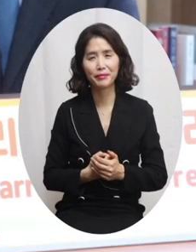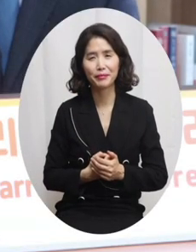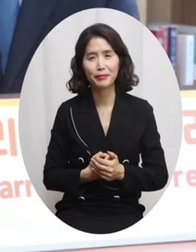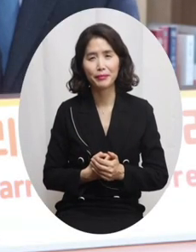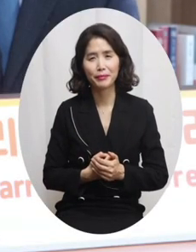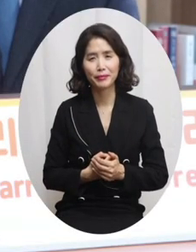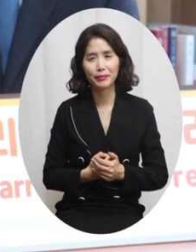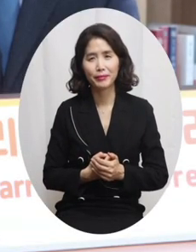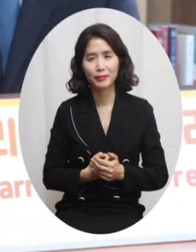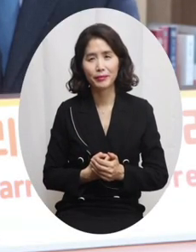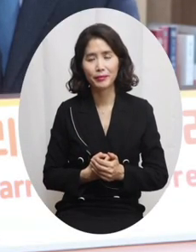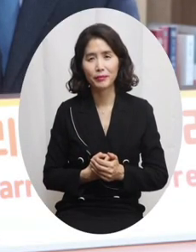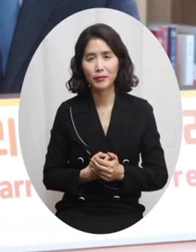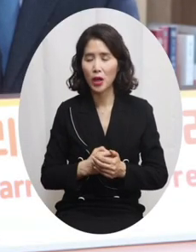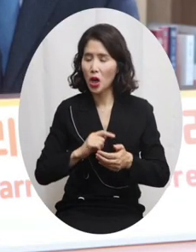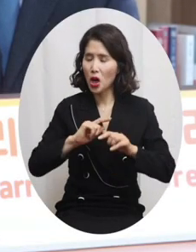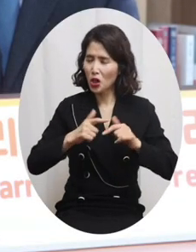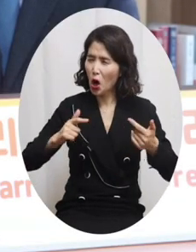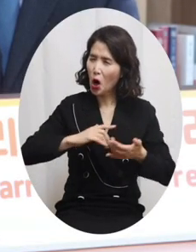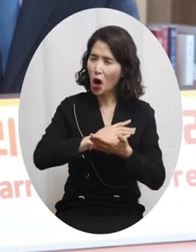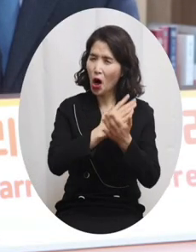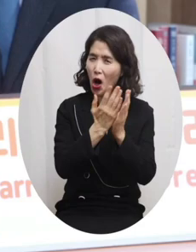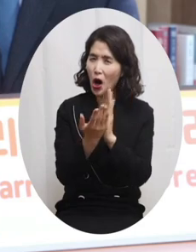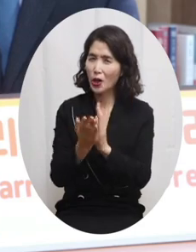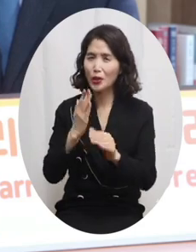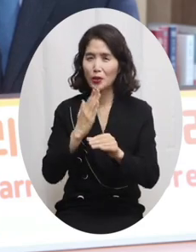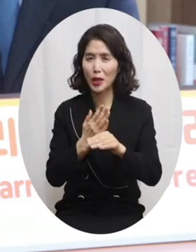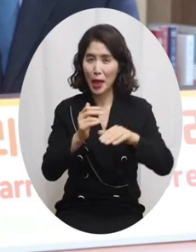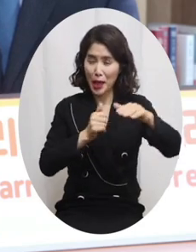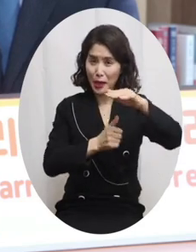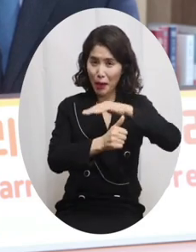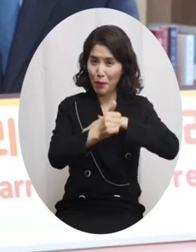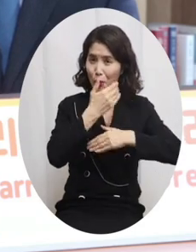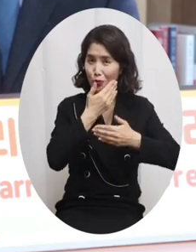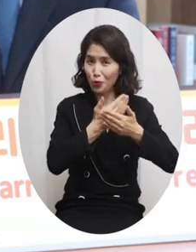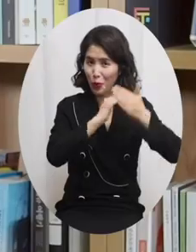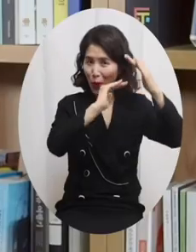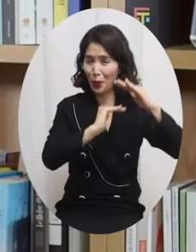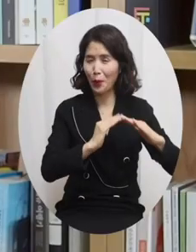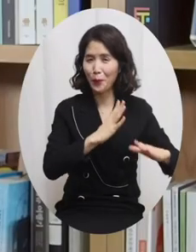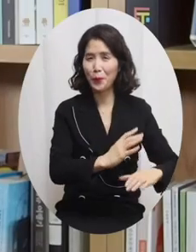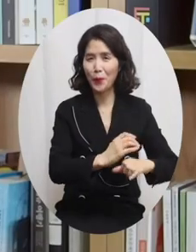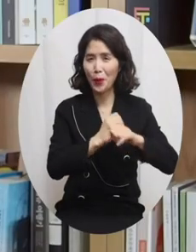그 여러 이야기들 중에서 제가 대표적인 거를 좀